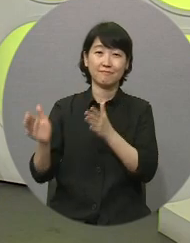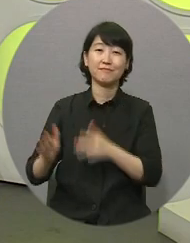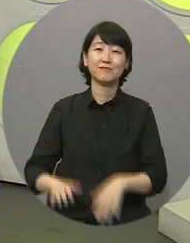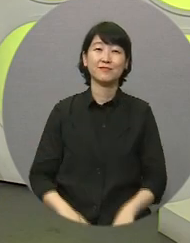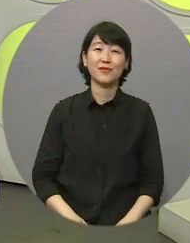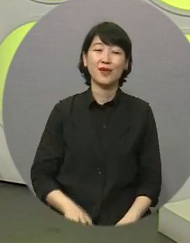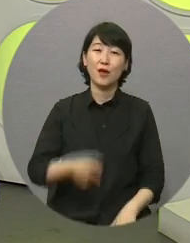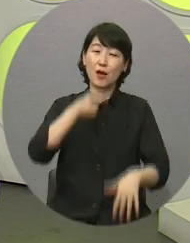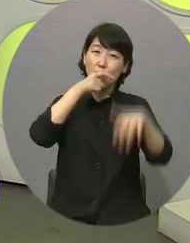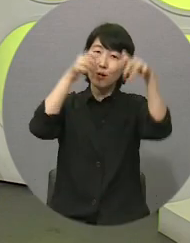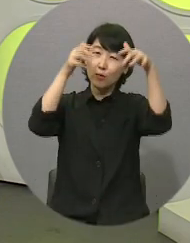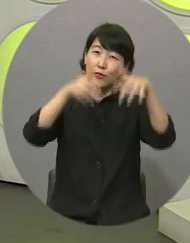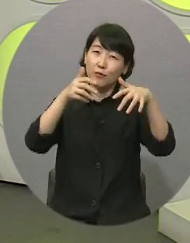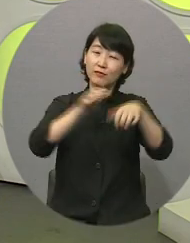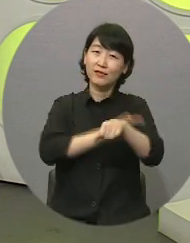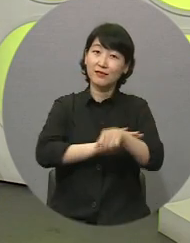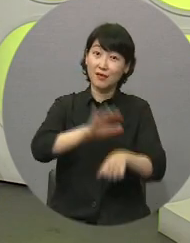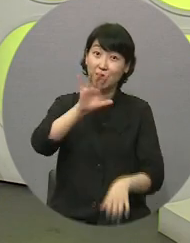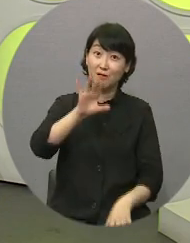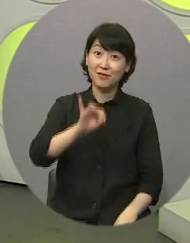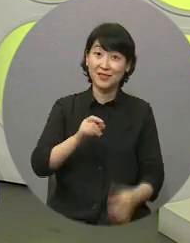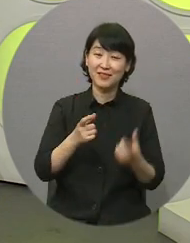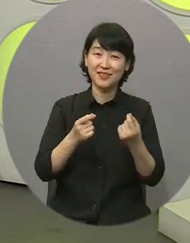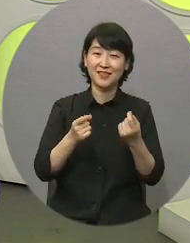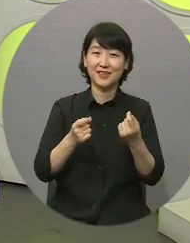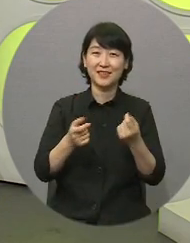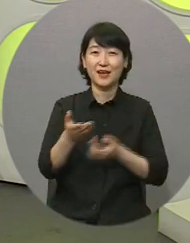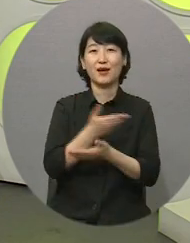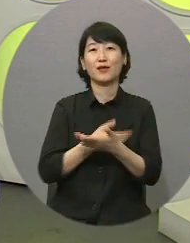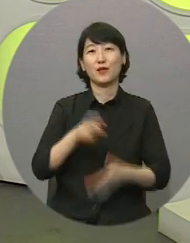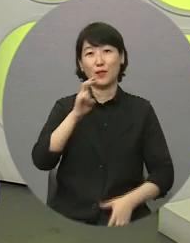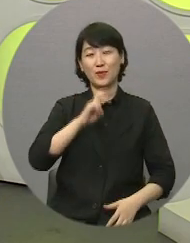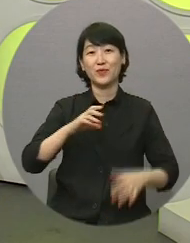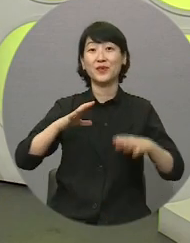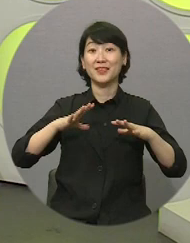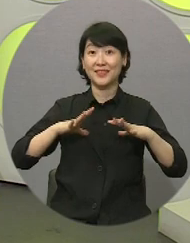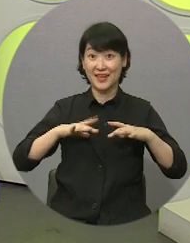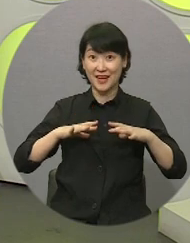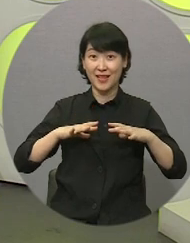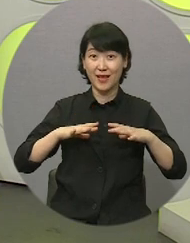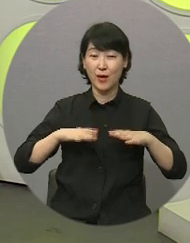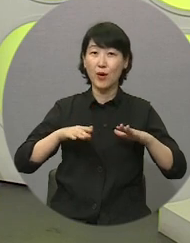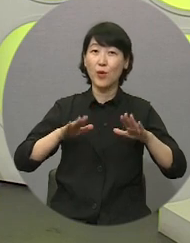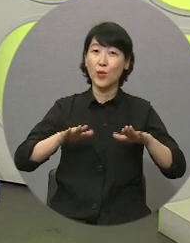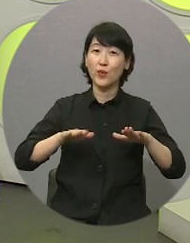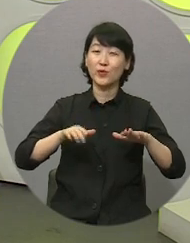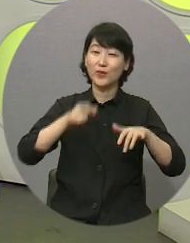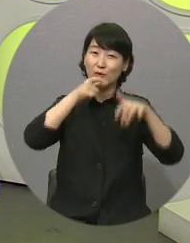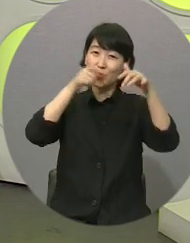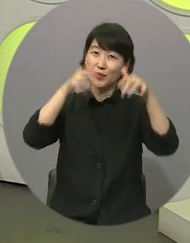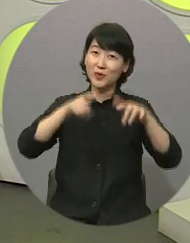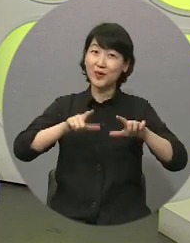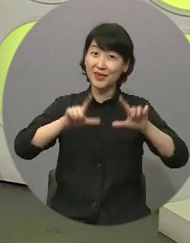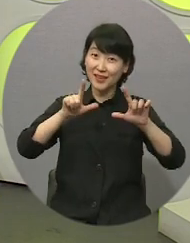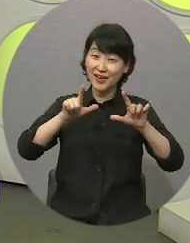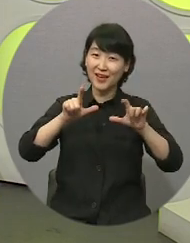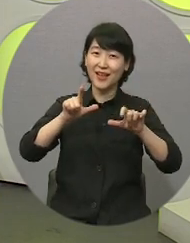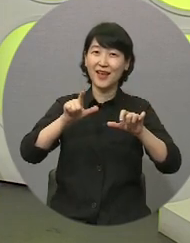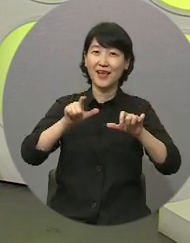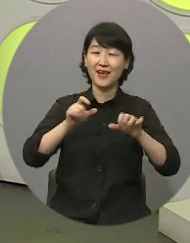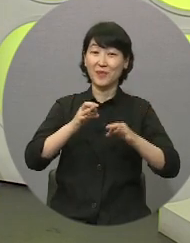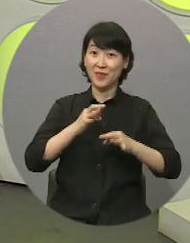이렇게 비가 오는데 저희 나눔 노래자랑도 여러분께 깜짝 초대석을 준비했습니다. 네, 어느 분이죠, 정아